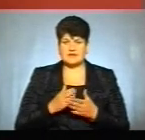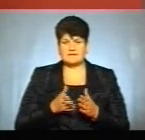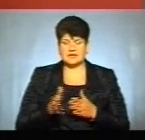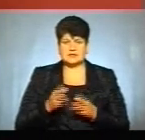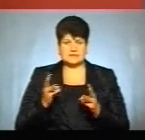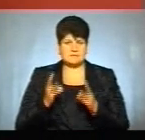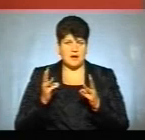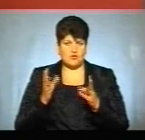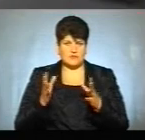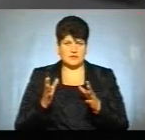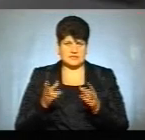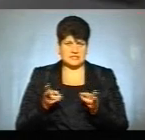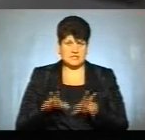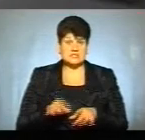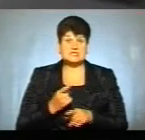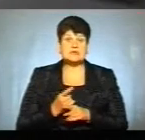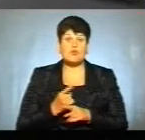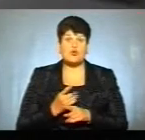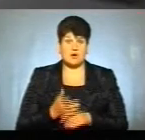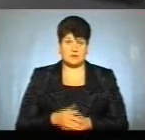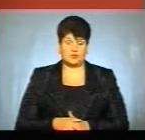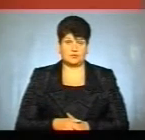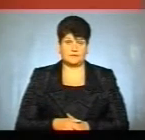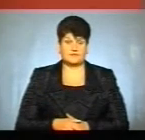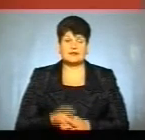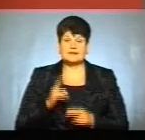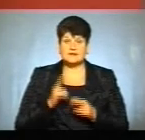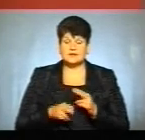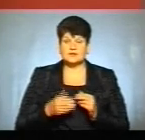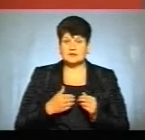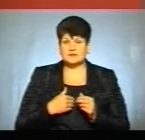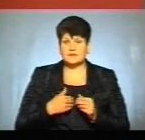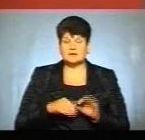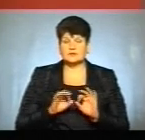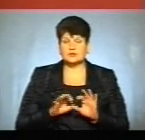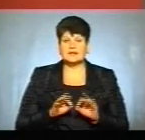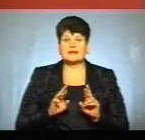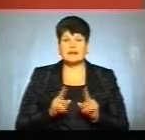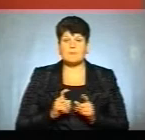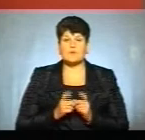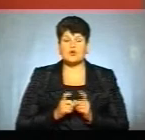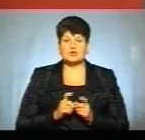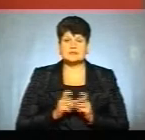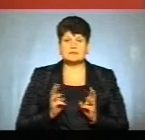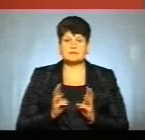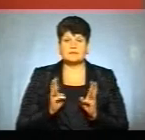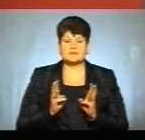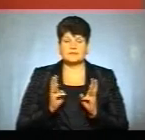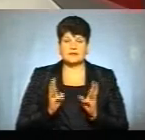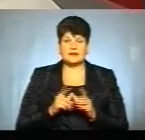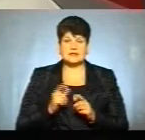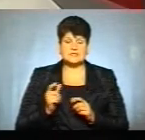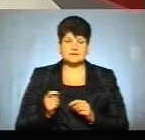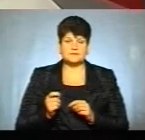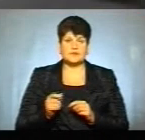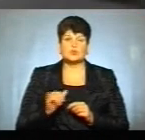залишки? Заборонено. І на завершення нашого ефіру наголосіть, як боротися з паліями листя. Ще раз